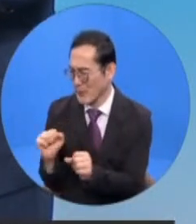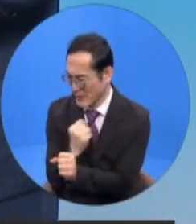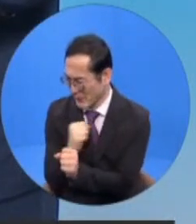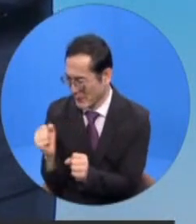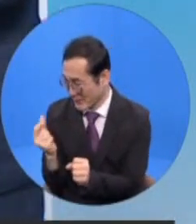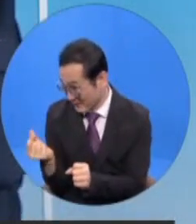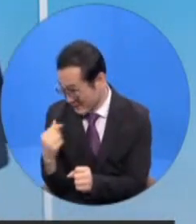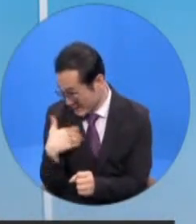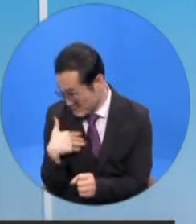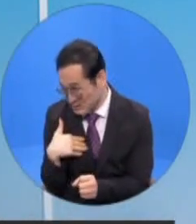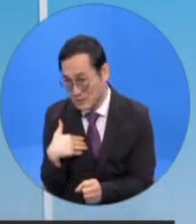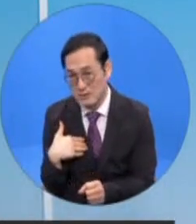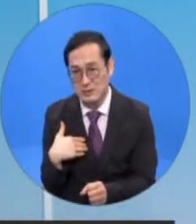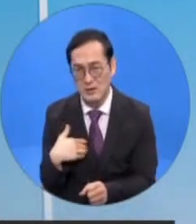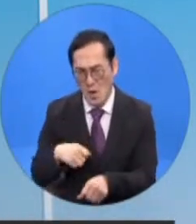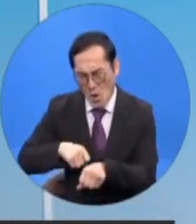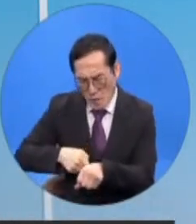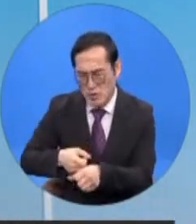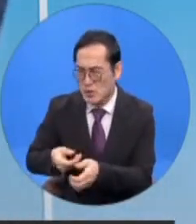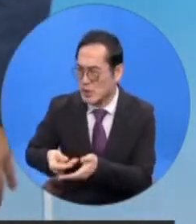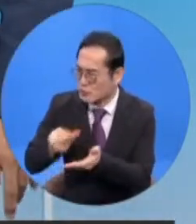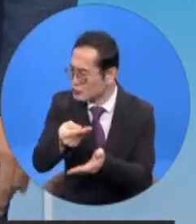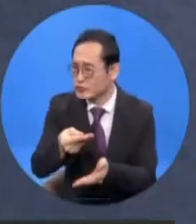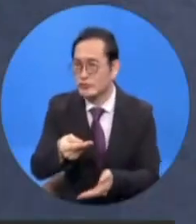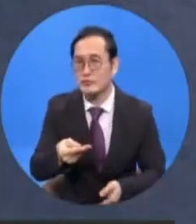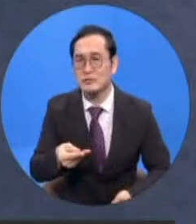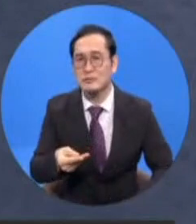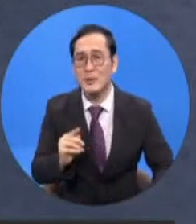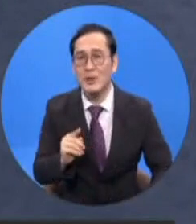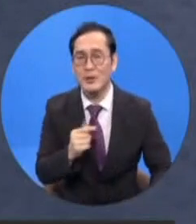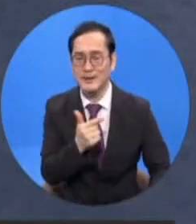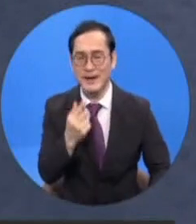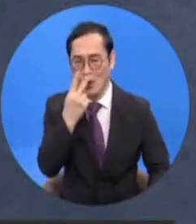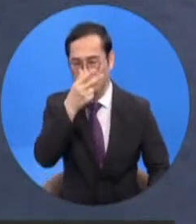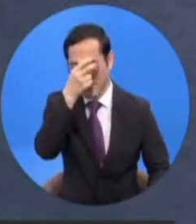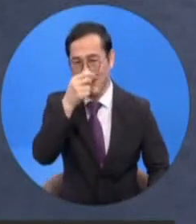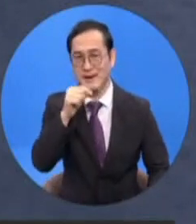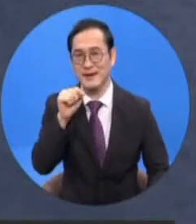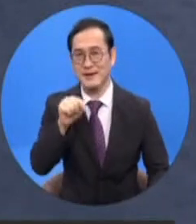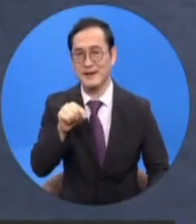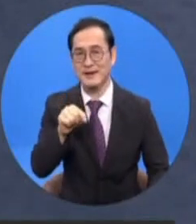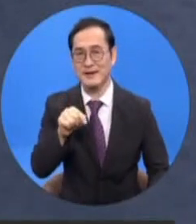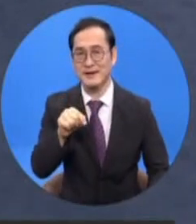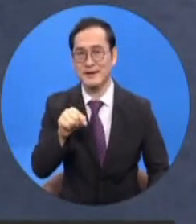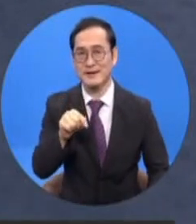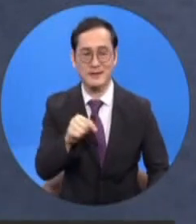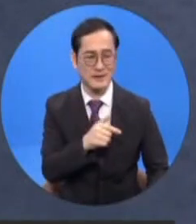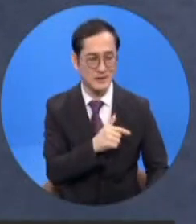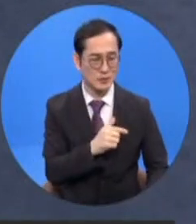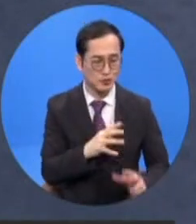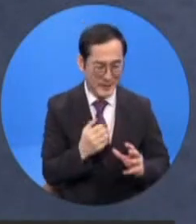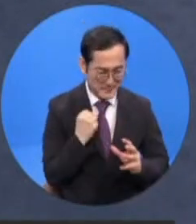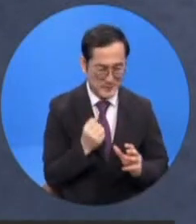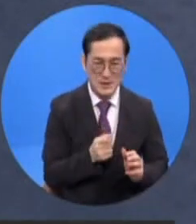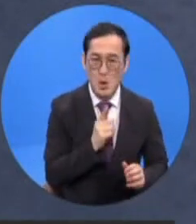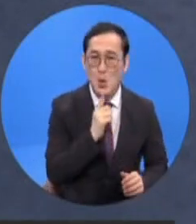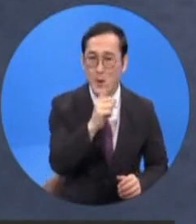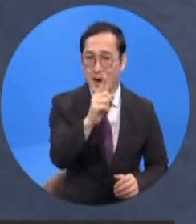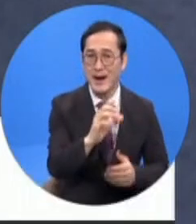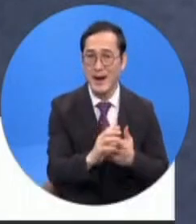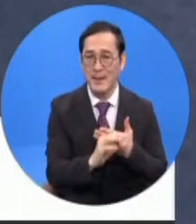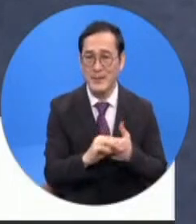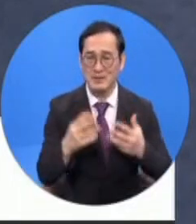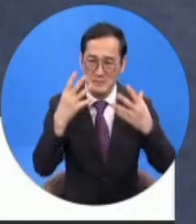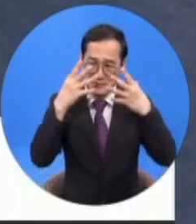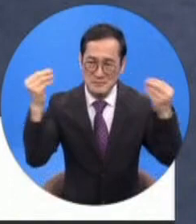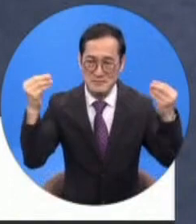무슨 말입니까 뭐 어떤 인건가요 가 일단 그 배 검에 국민 왼쪽에서 고발장을 접수 하면 돼 정치적으로도 많이